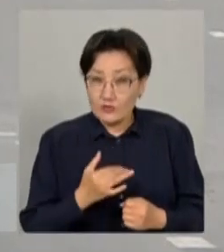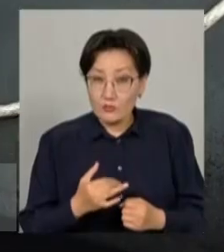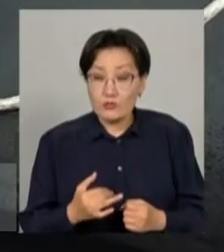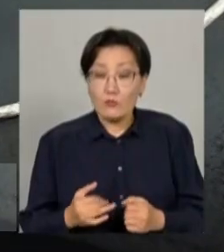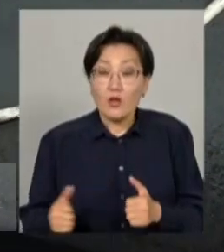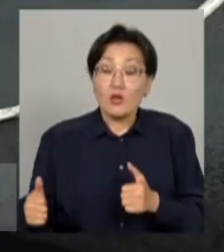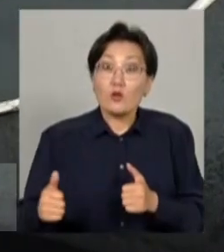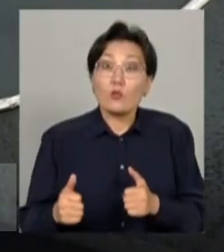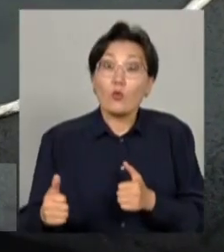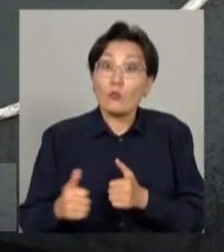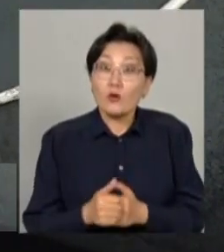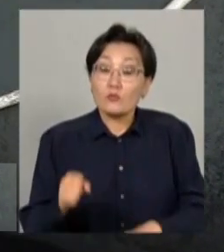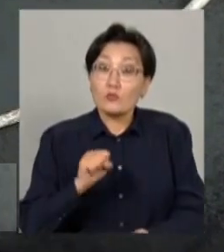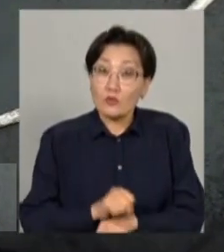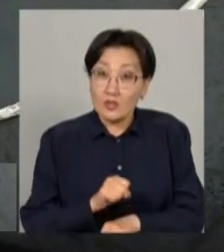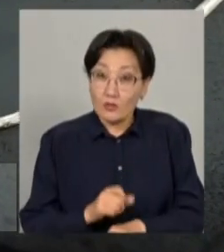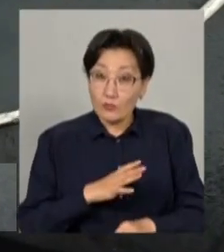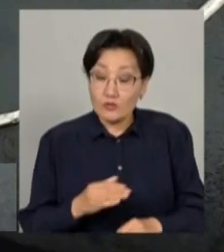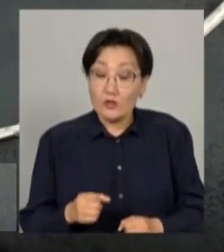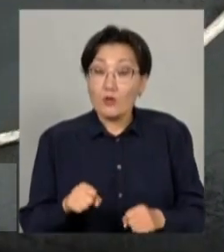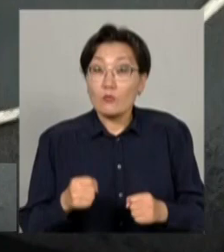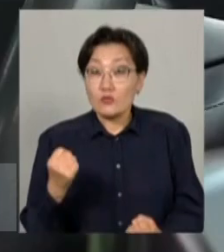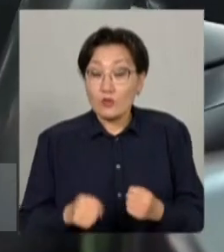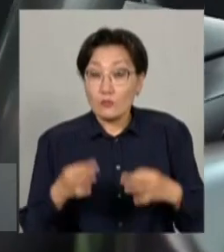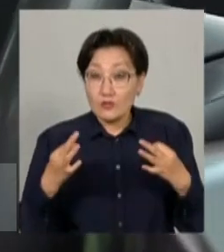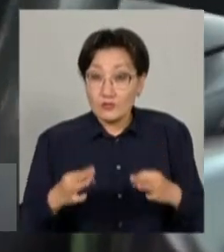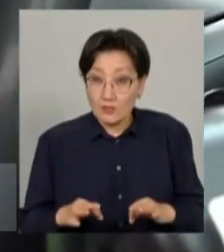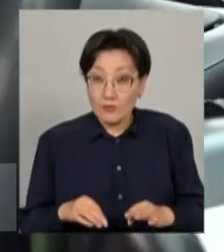қуып барып тоқтатуға тура келді. Енді бірі жүруге рұқсатымыз бар деп